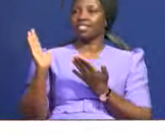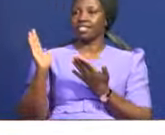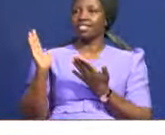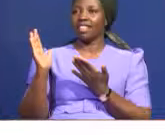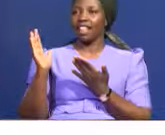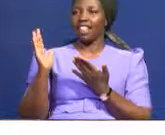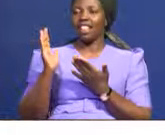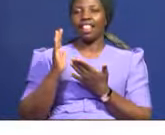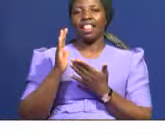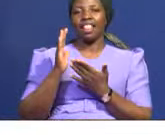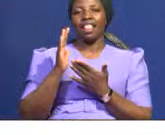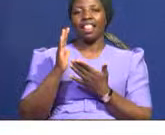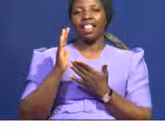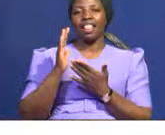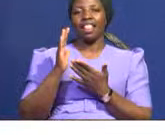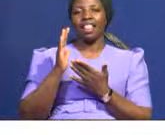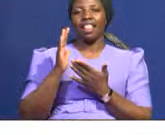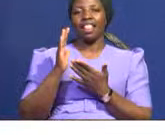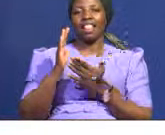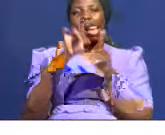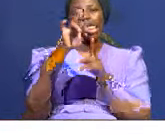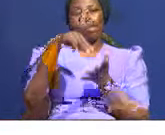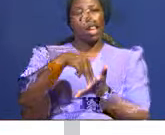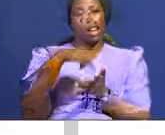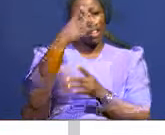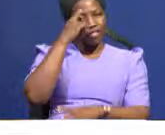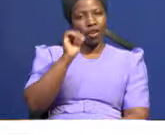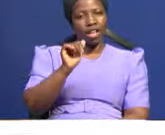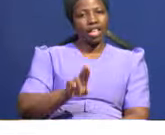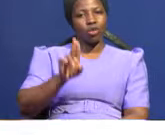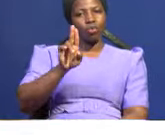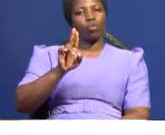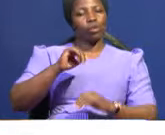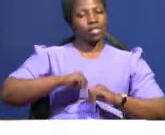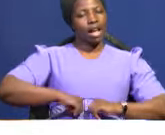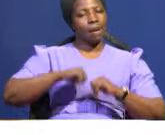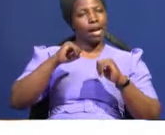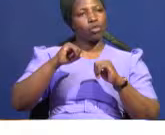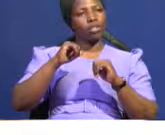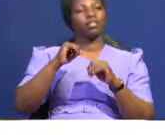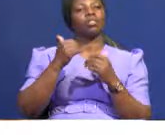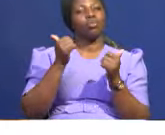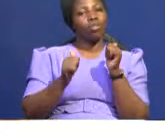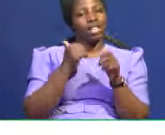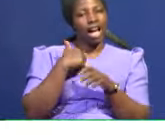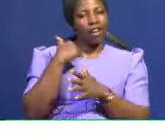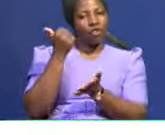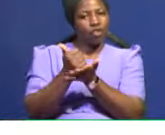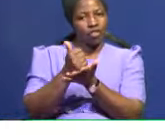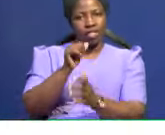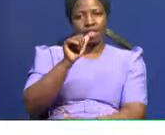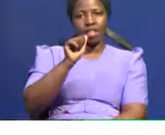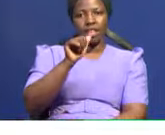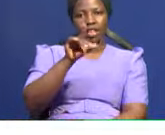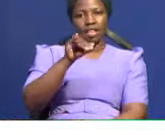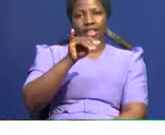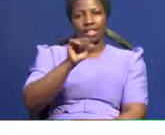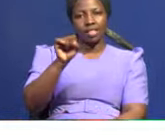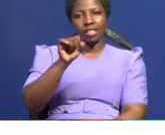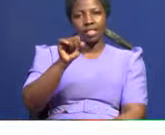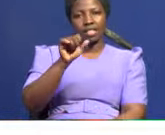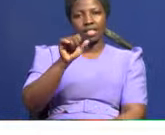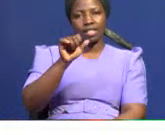Safari ya Raila Odinga ya kugombea muungano wa Afrika yenye makao yake jijini Addis Ababa nchini Ethiopia ilianza